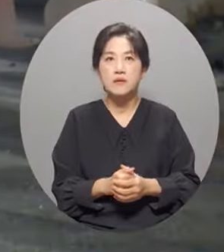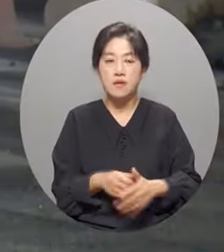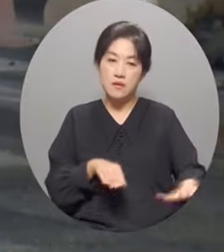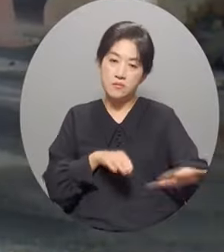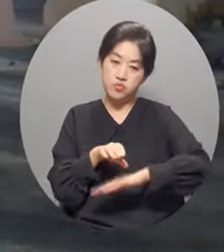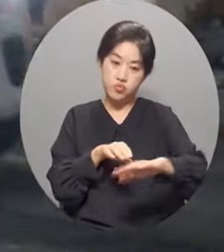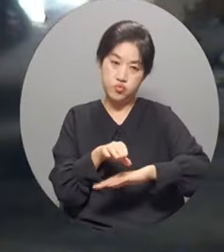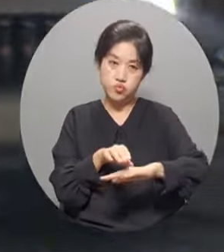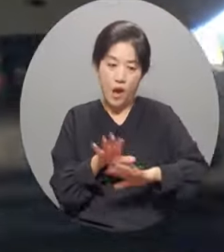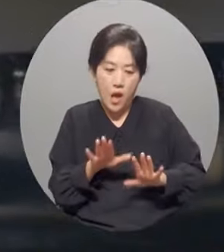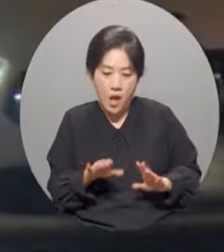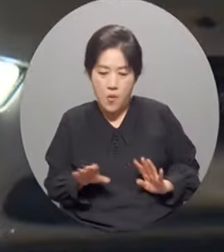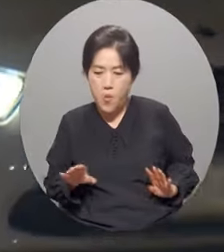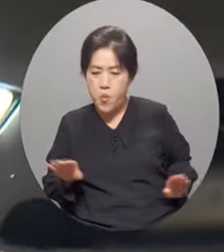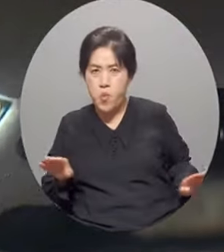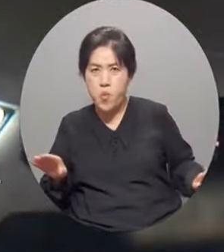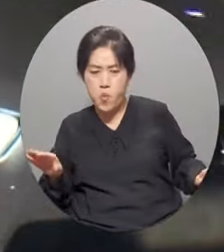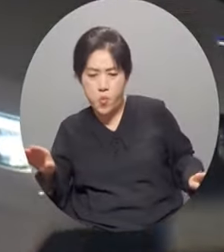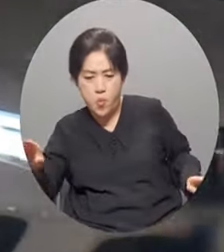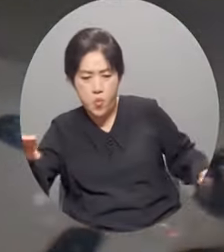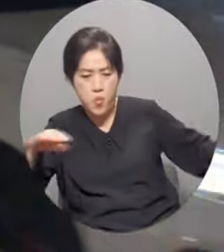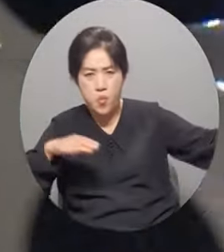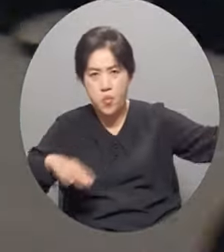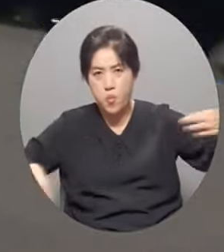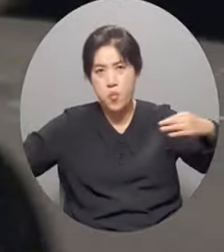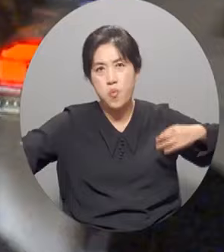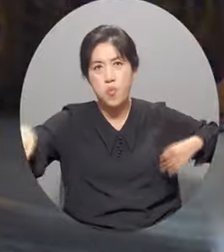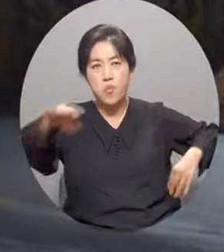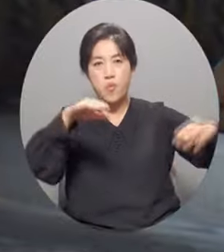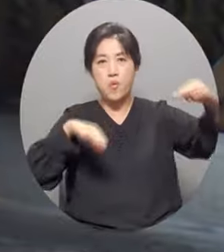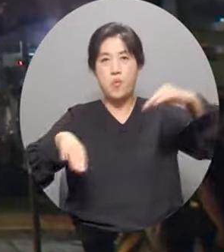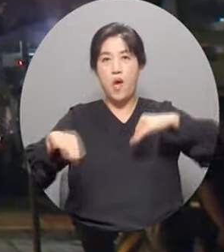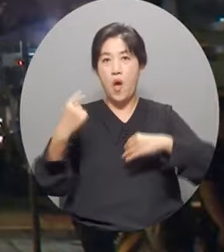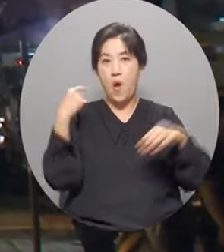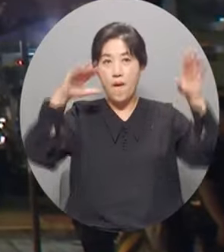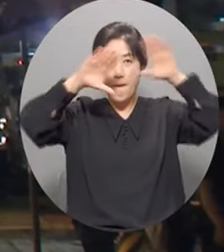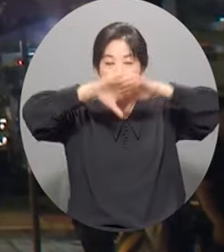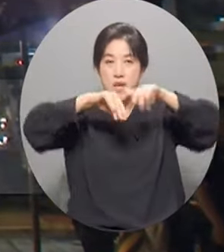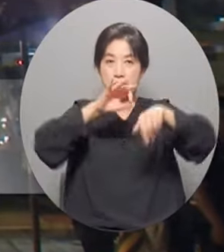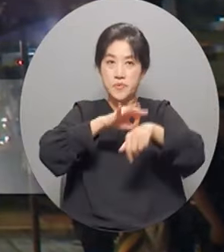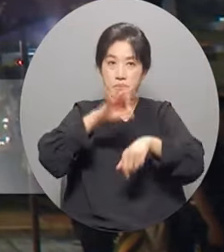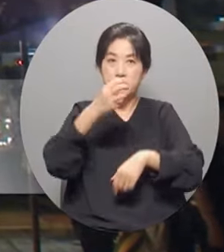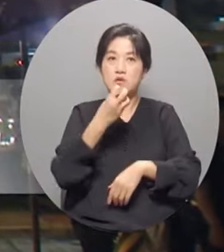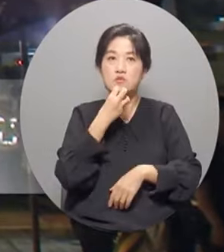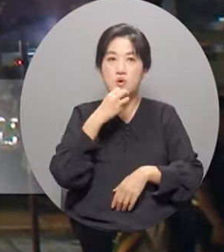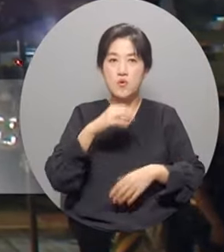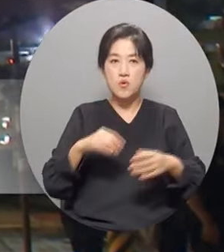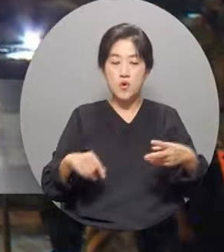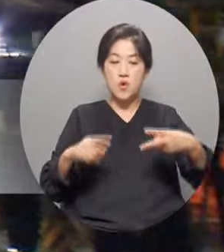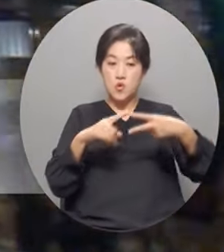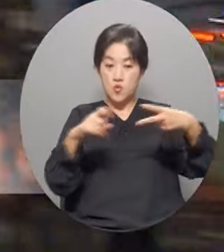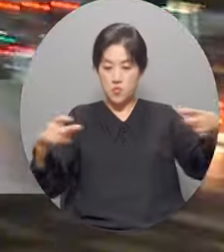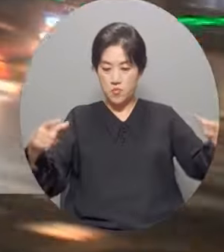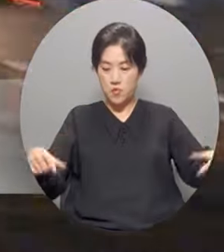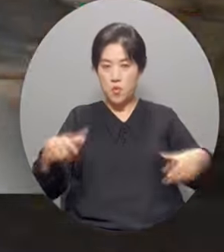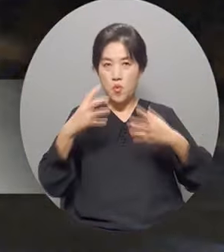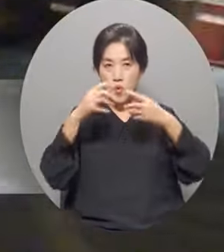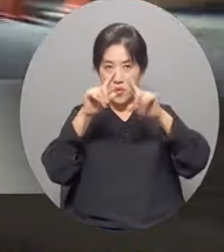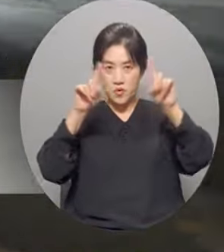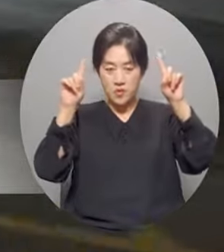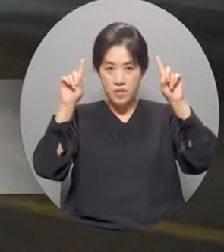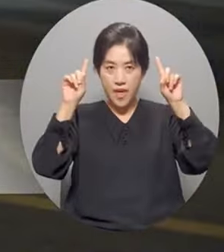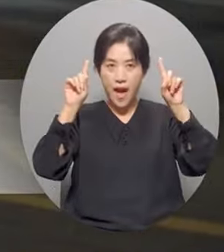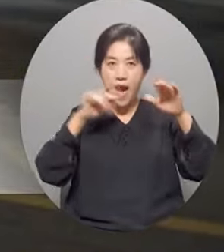차량들은 조심조심 구멍을 피해 지나갑니다 어젯 밤 10시쯤 서울동대문구 고려대역 출구